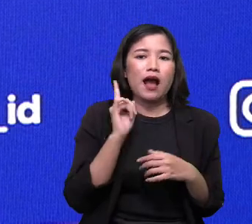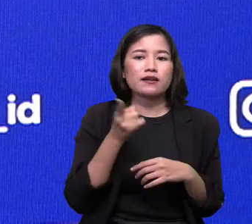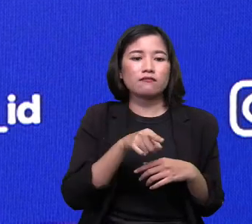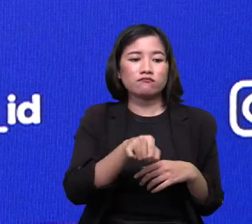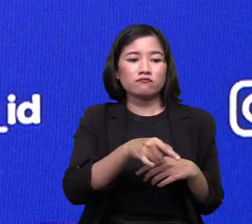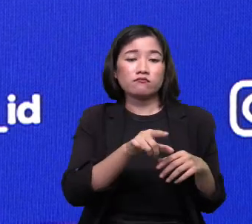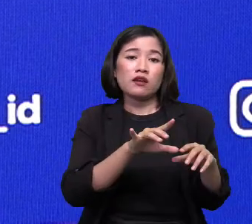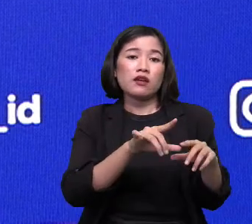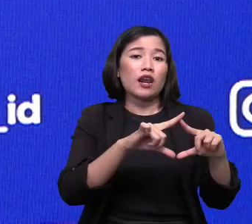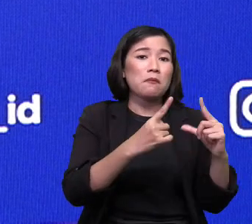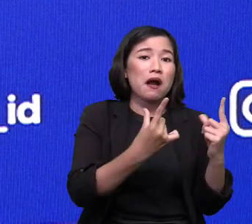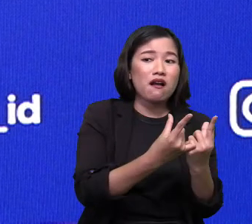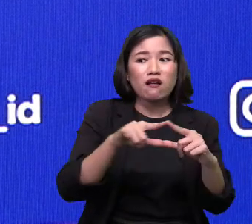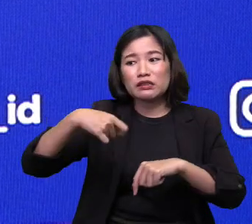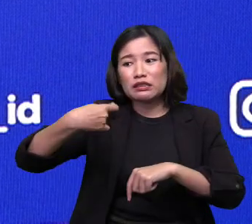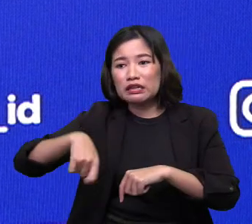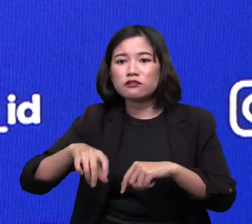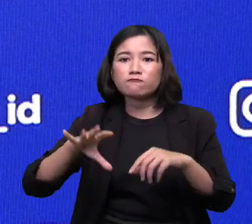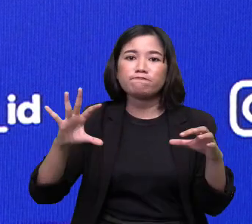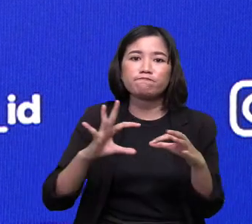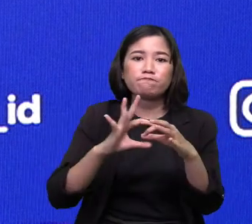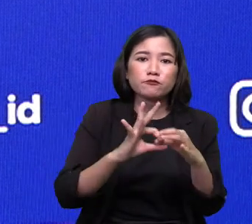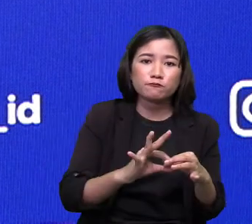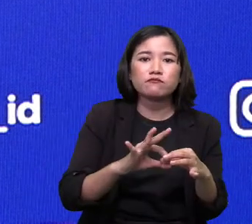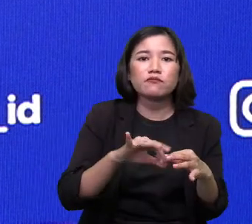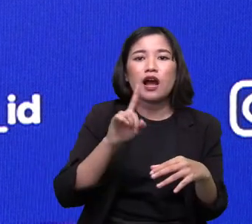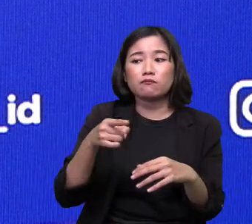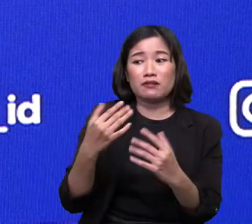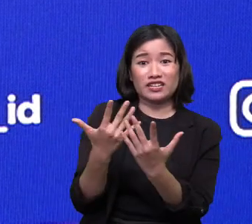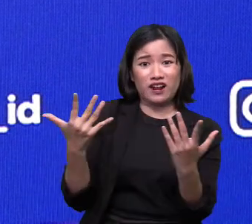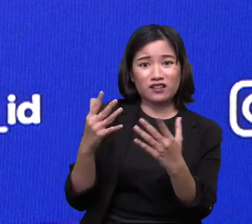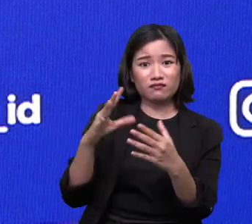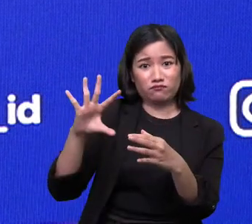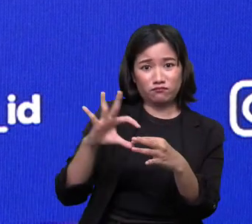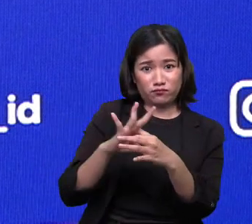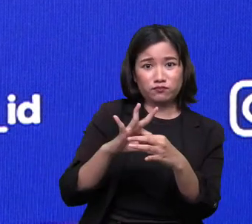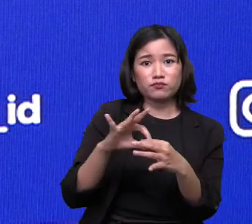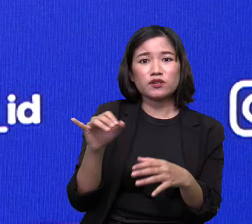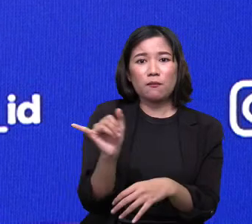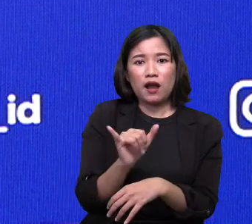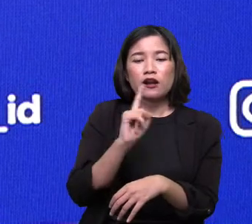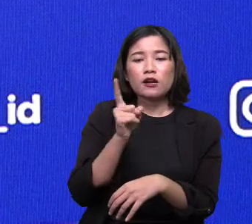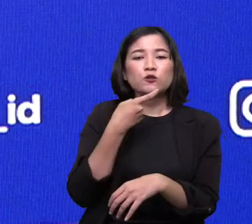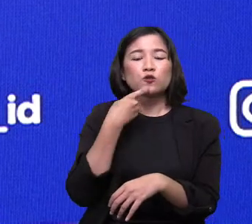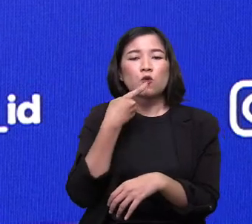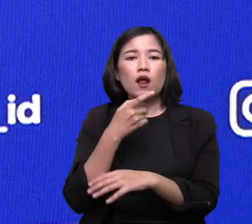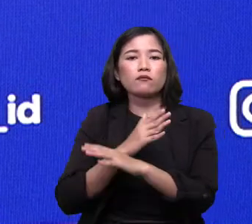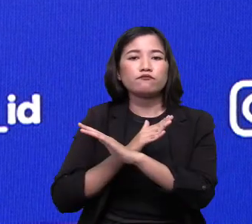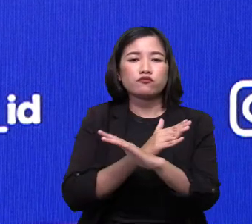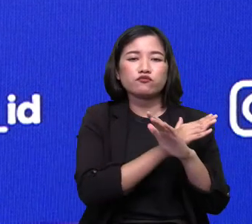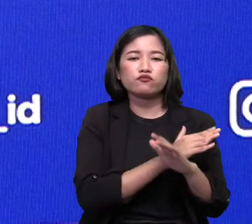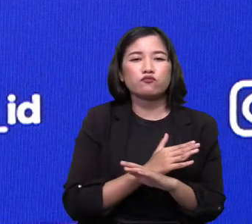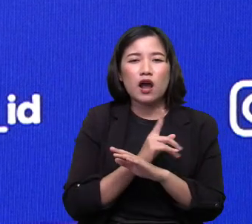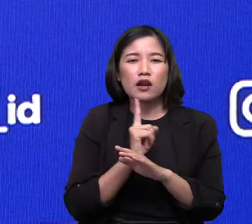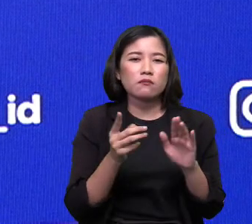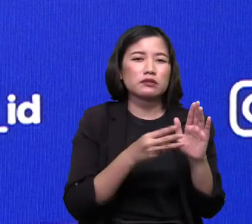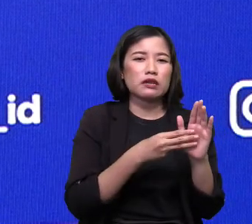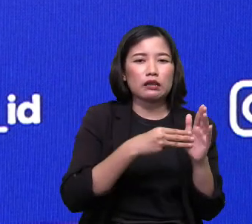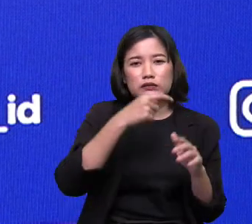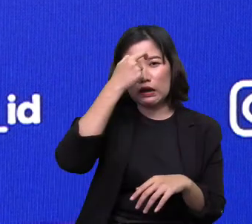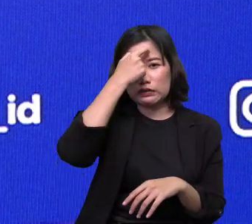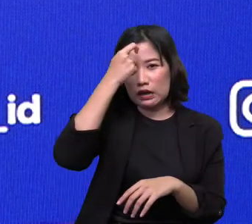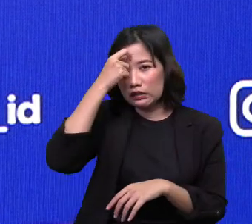lintas sektor khususnya masyarakat juga untuk penanganan bencana seperti coffee 19 ataupun wah wah lainnya maka perlu